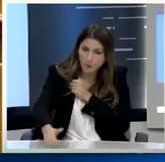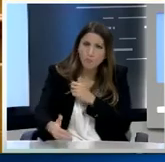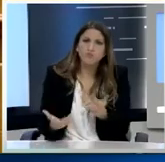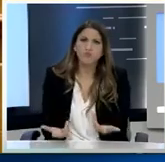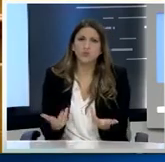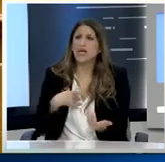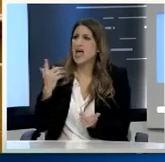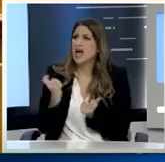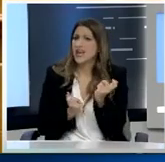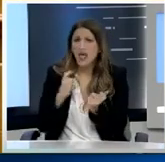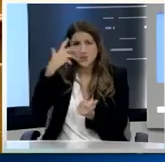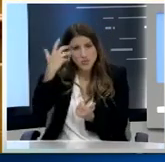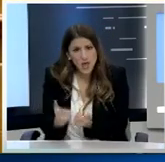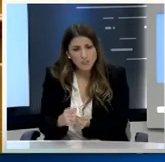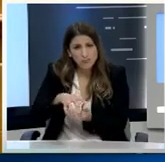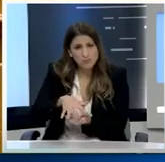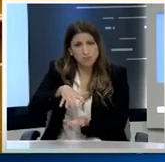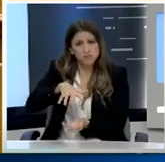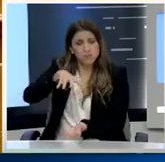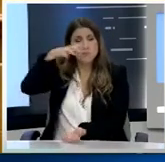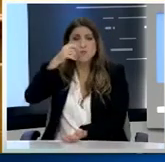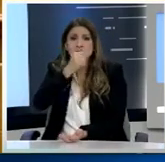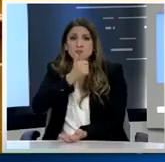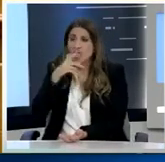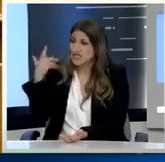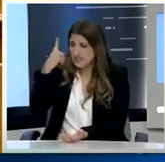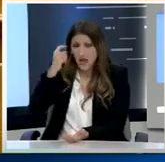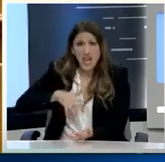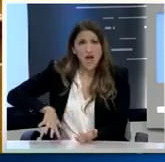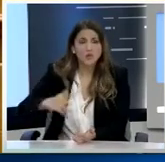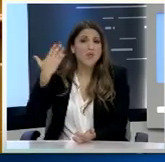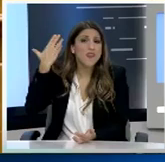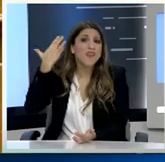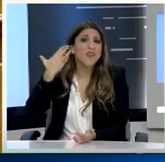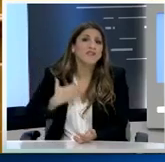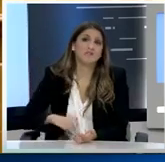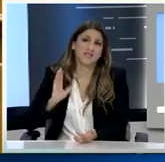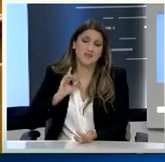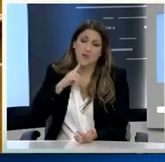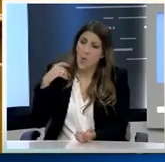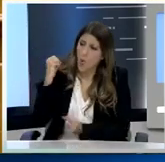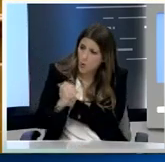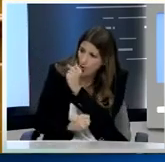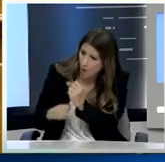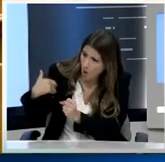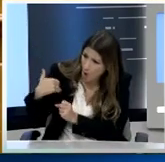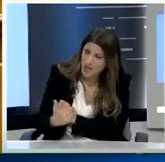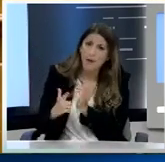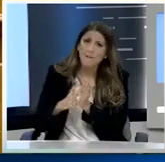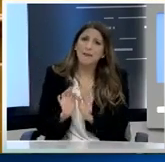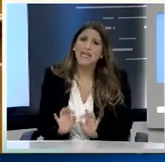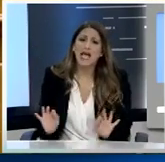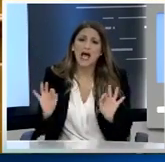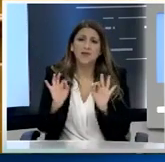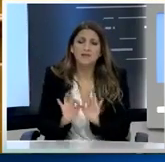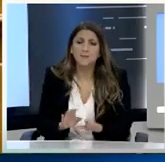χρέους, σεβόμενοι τις θυσίες και την καρτερικότητα και την ανεκτικότητα του ελληνικού λαού με βήματα σταθερά, για